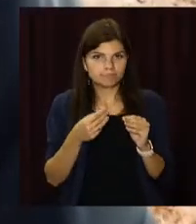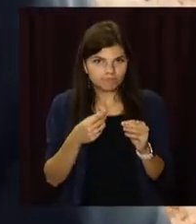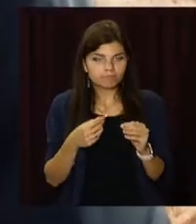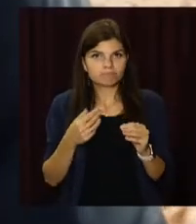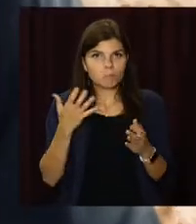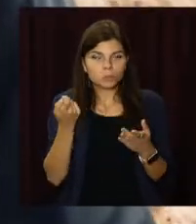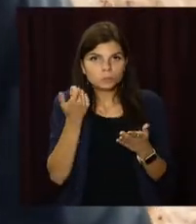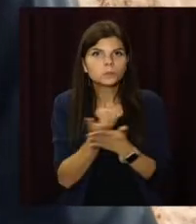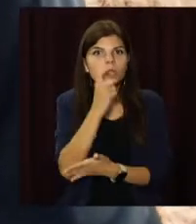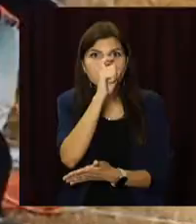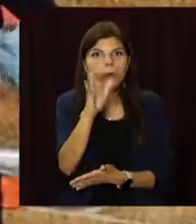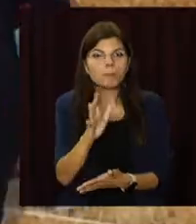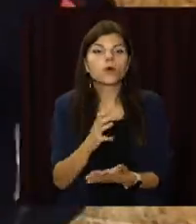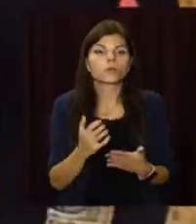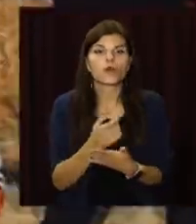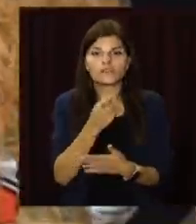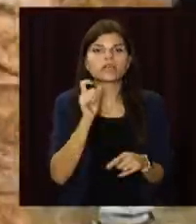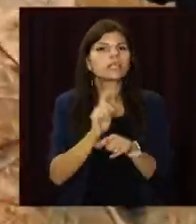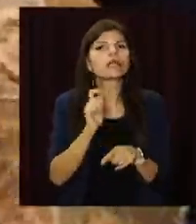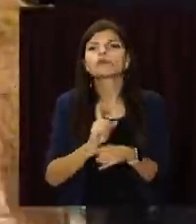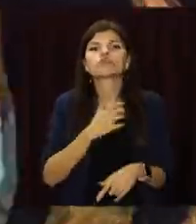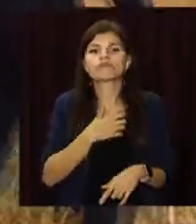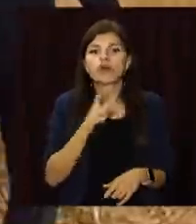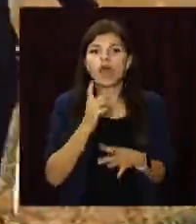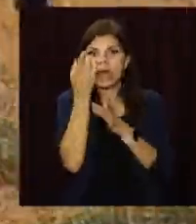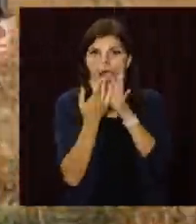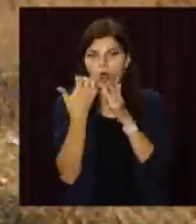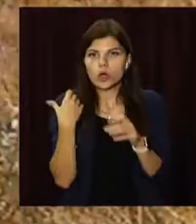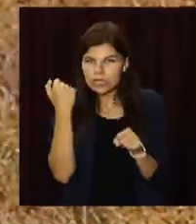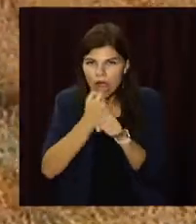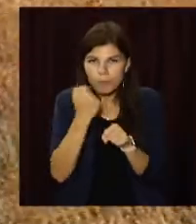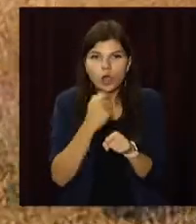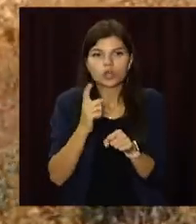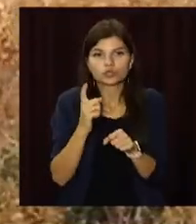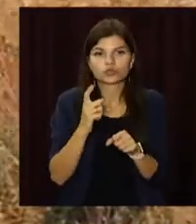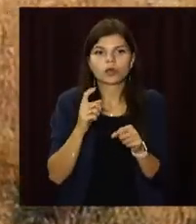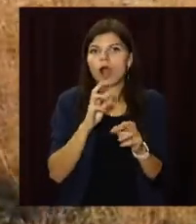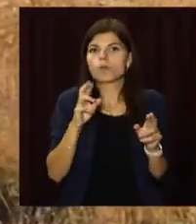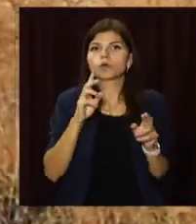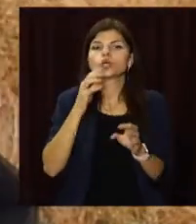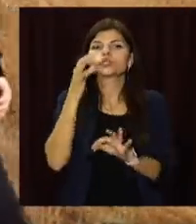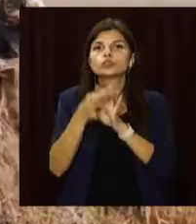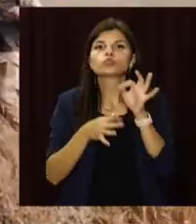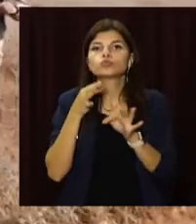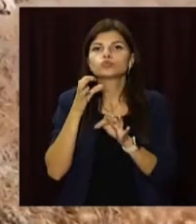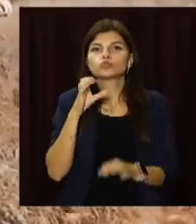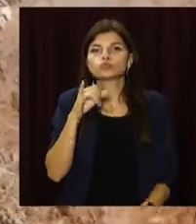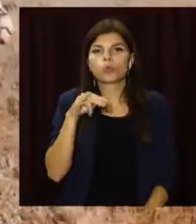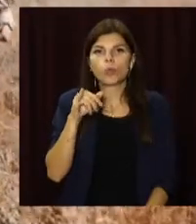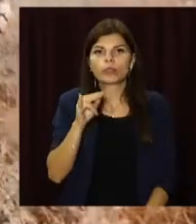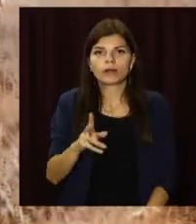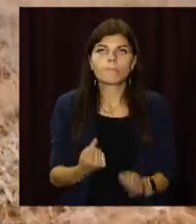працювати далі, бо ж їхнє головне завдання – розробити ракету, яка доправила аналоговий супутник на навколоземну орбіту.